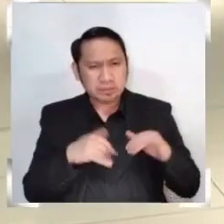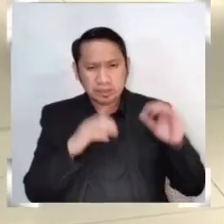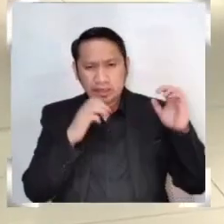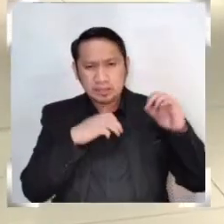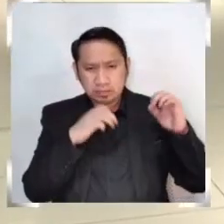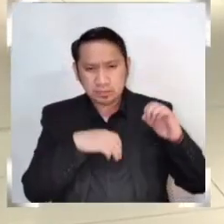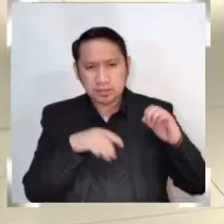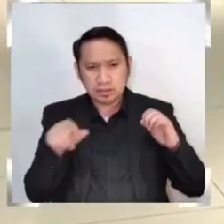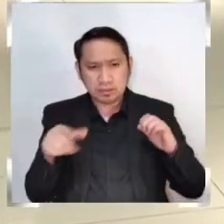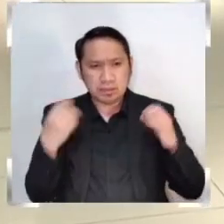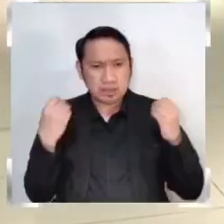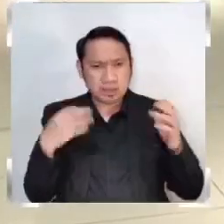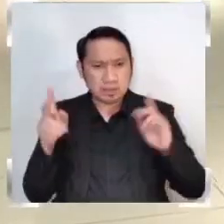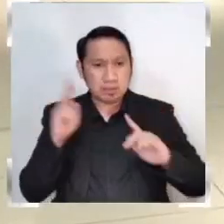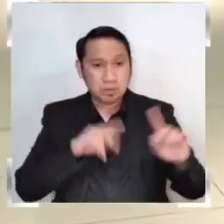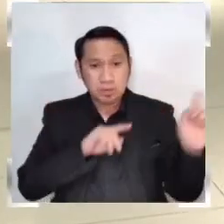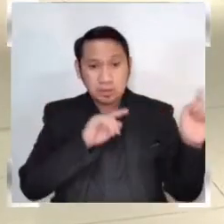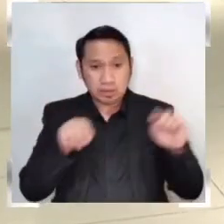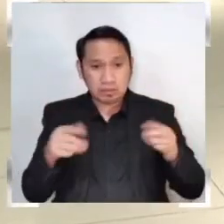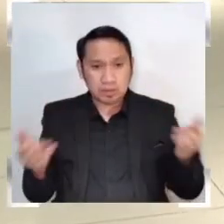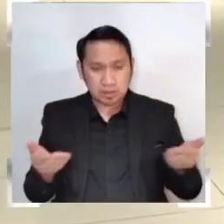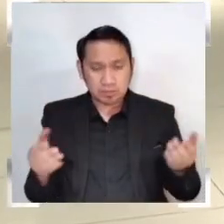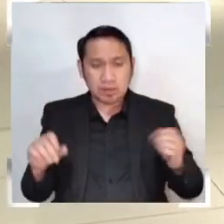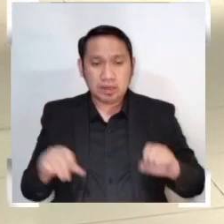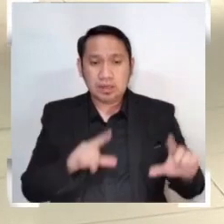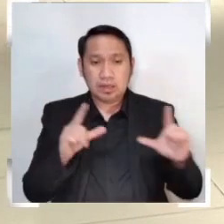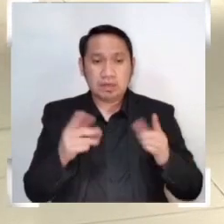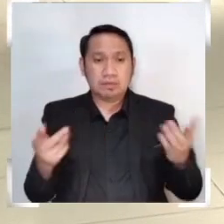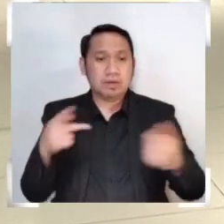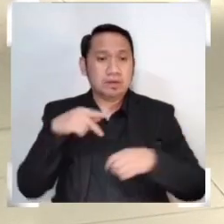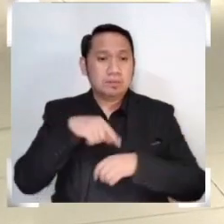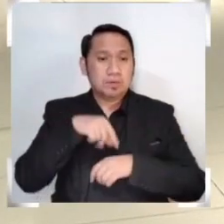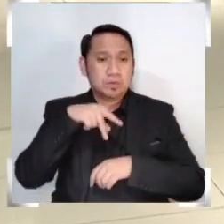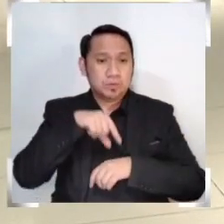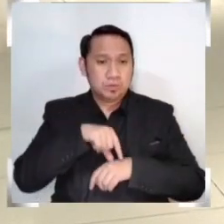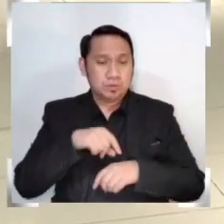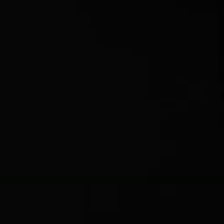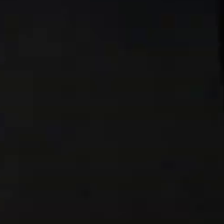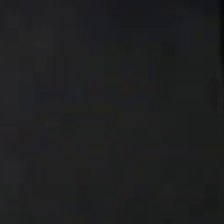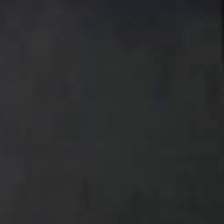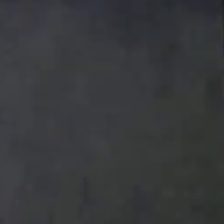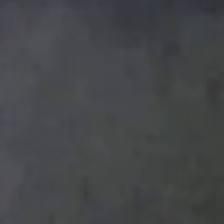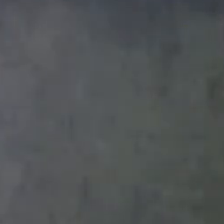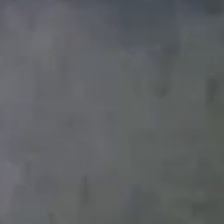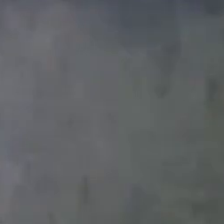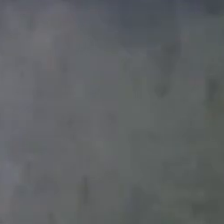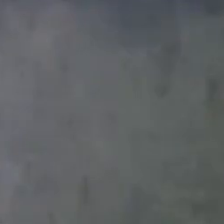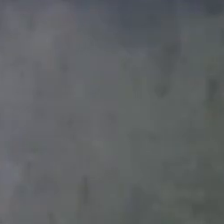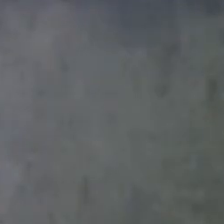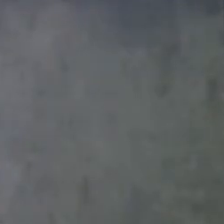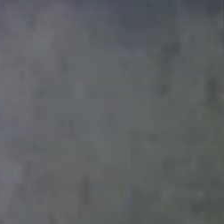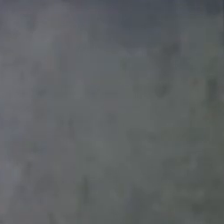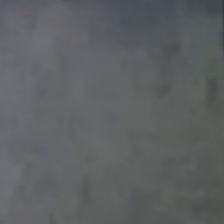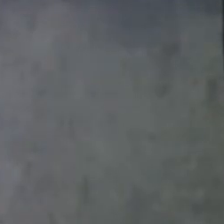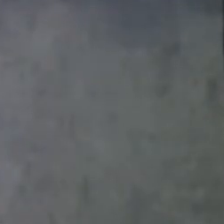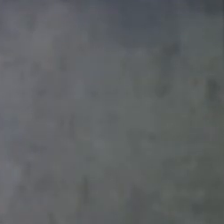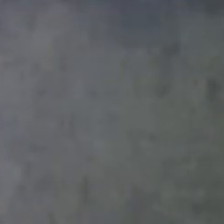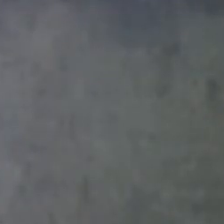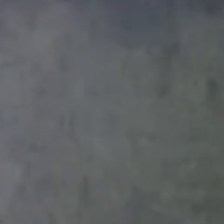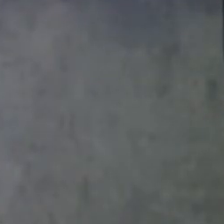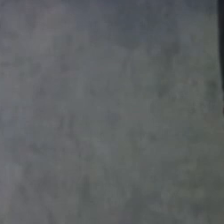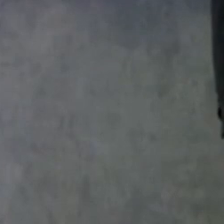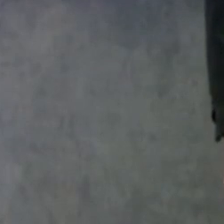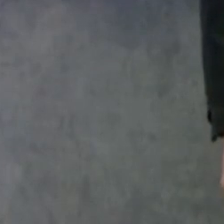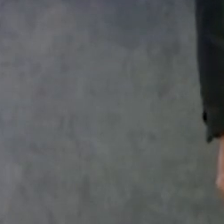weekend. Live mula rito sa Parañaque City, ako si Nico Wahe, ang inyong saksi. Makaiga ang saksiyan ng unang pasok ng mga